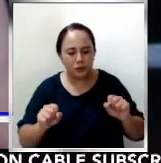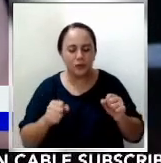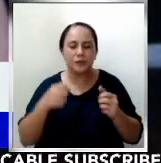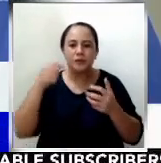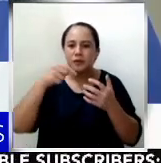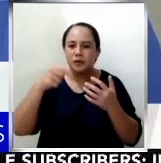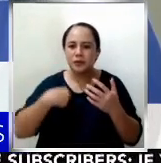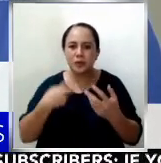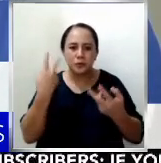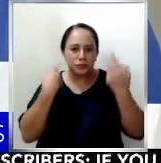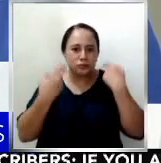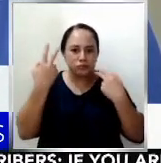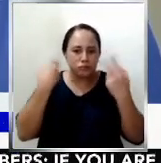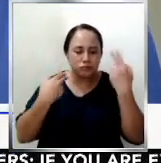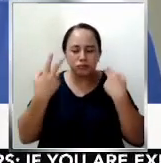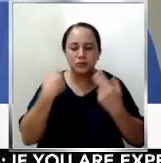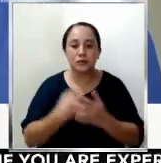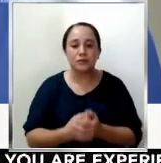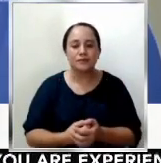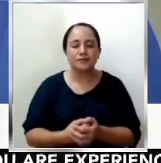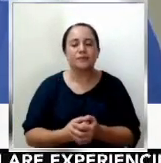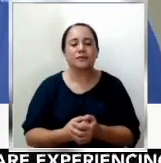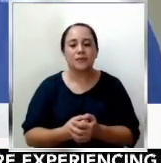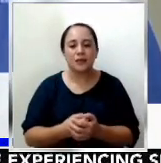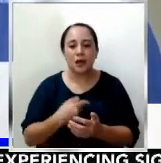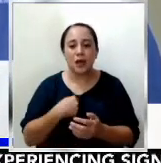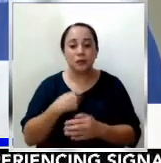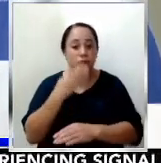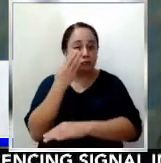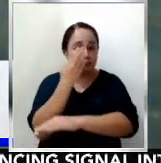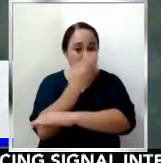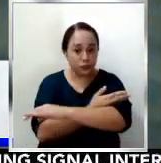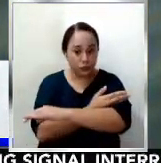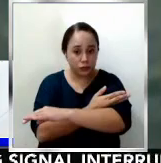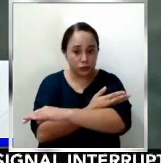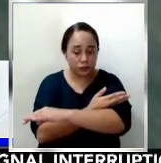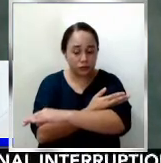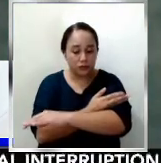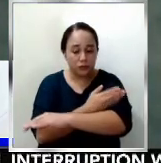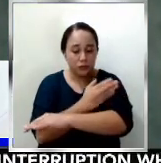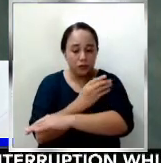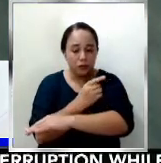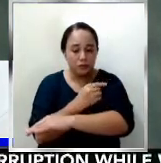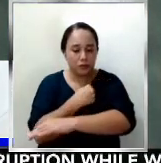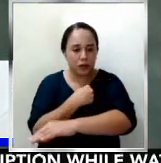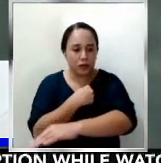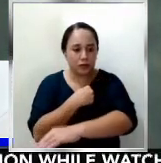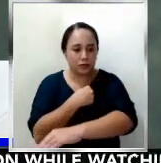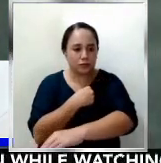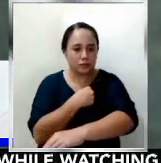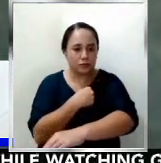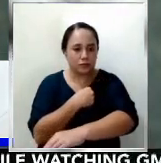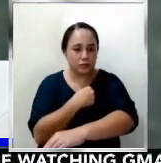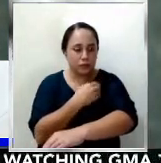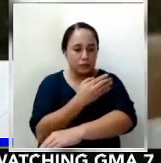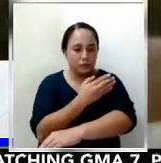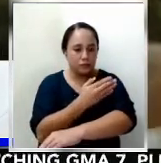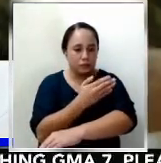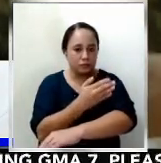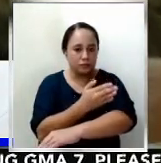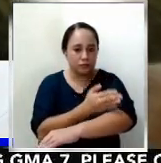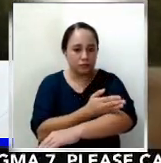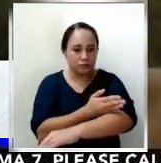buhok. Dapat ang putol is above the elbow or below the elbow. Kasi